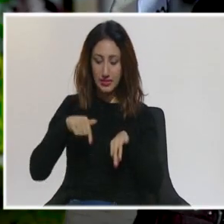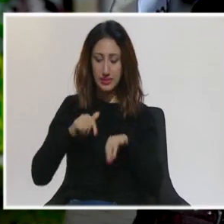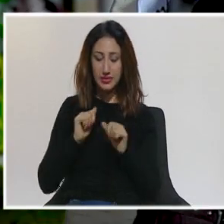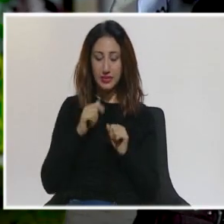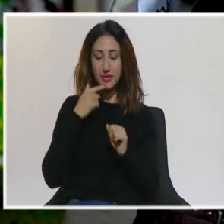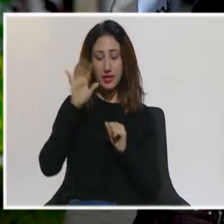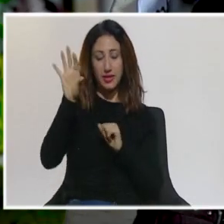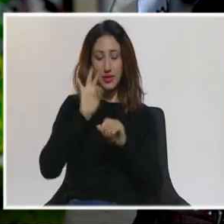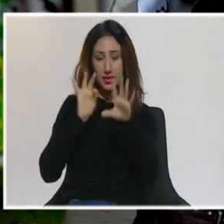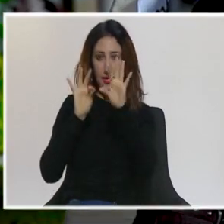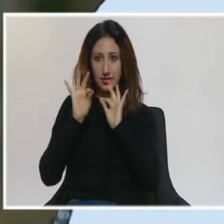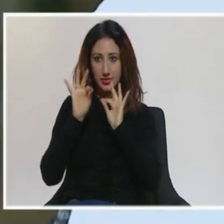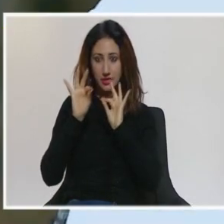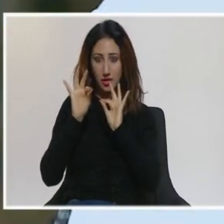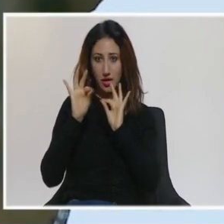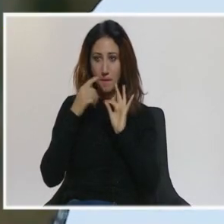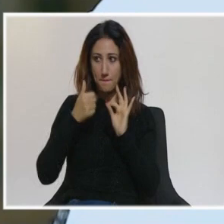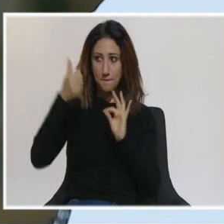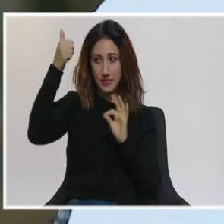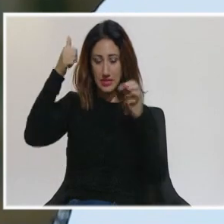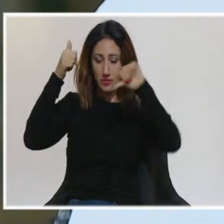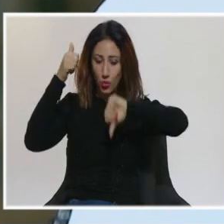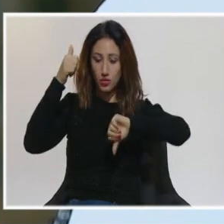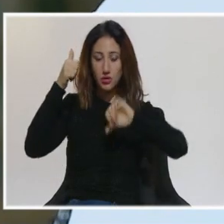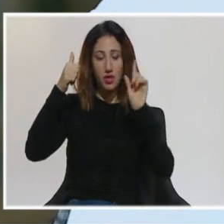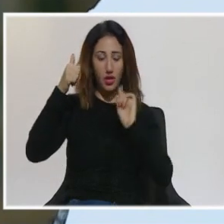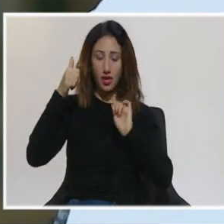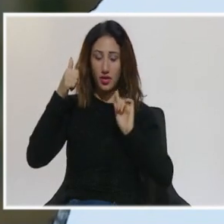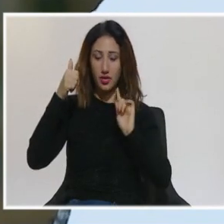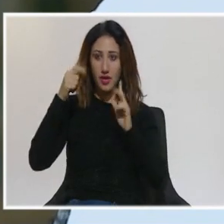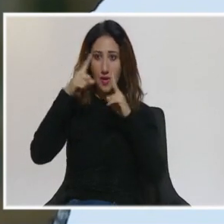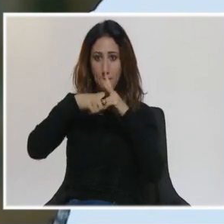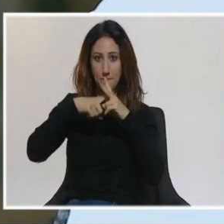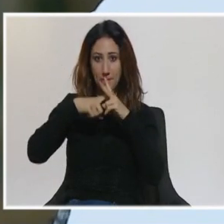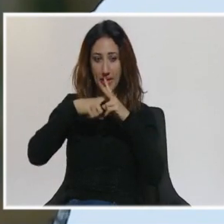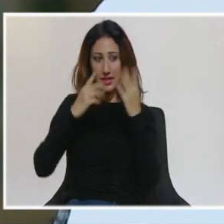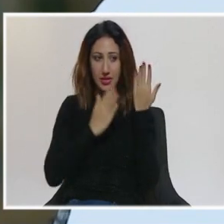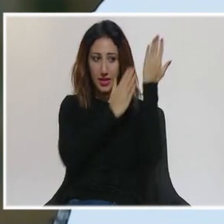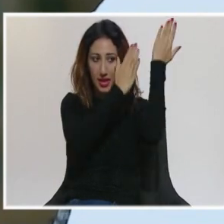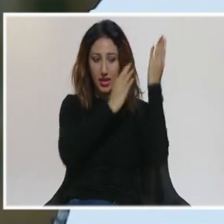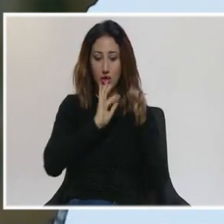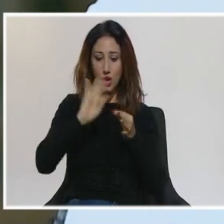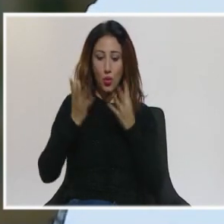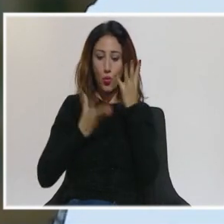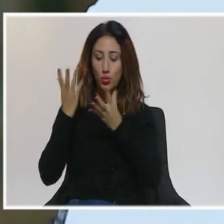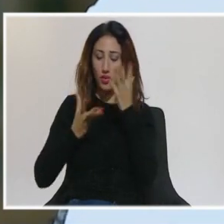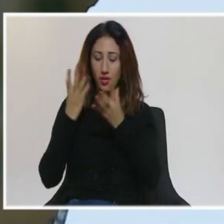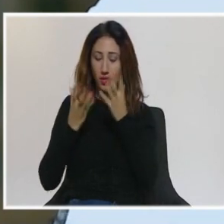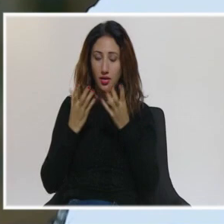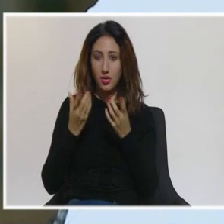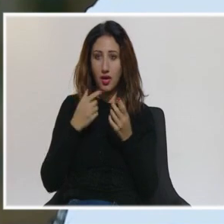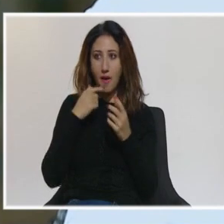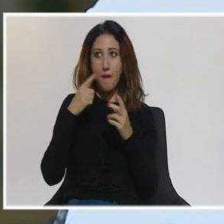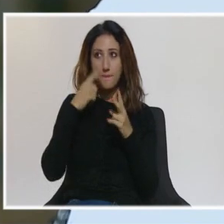الاختيار مش بين هزيمه وانتصار، ولا بين جنه ونار، ولا بين صعود